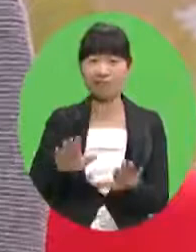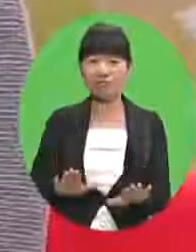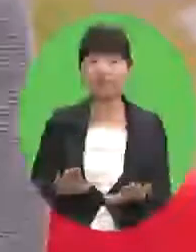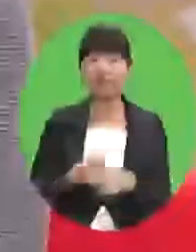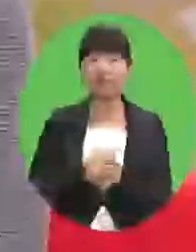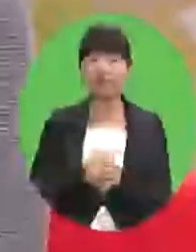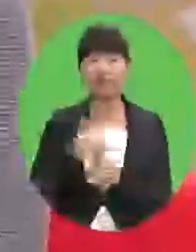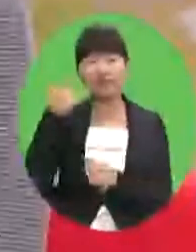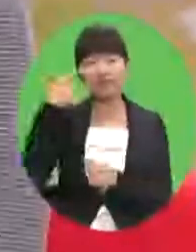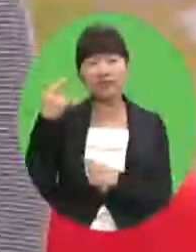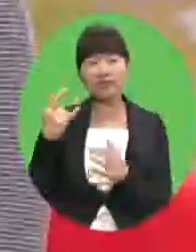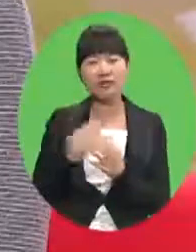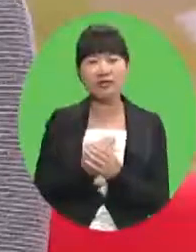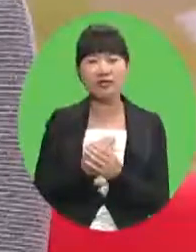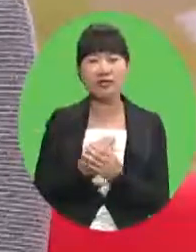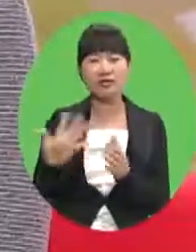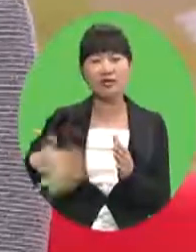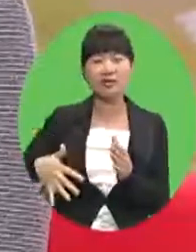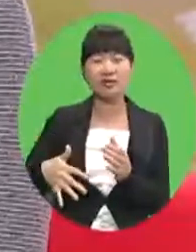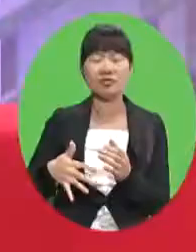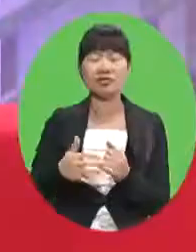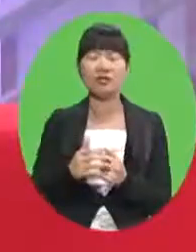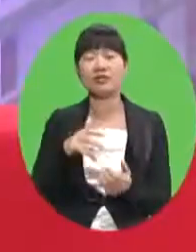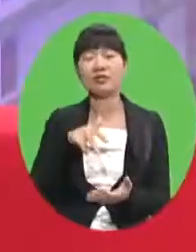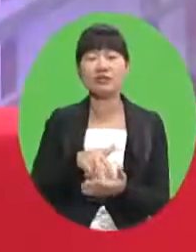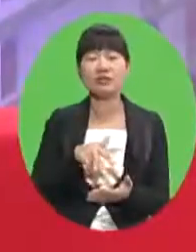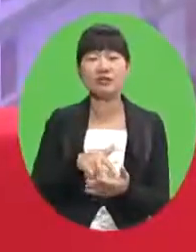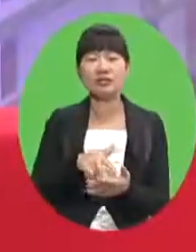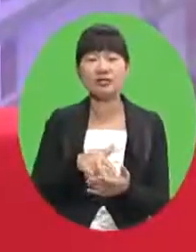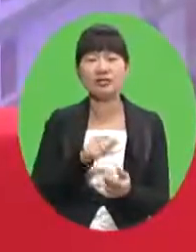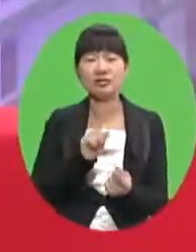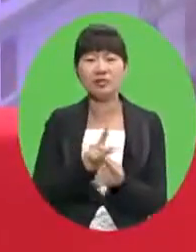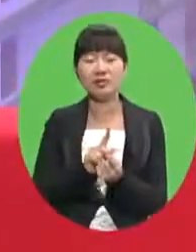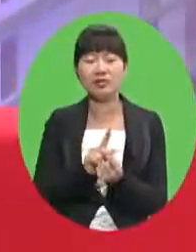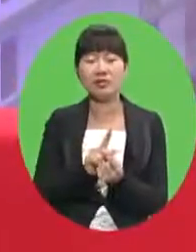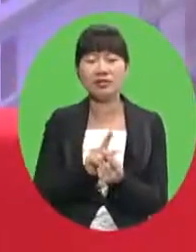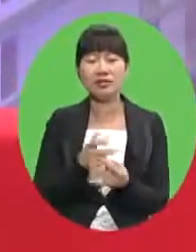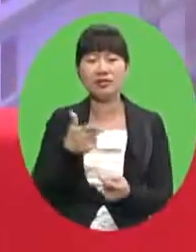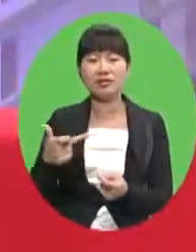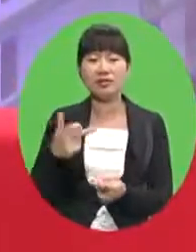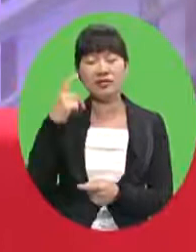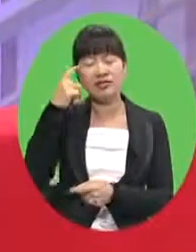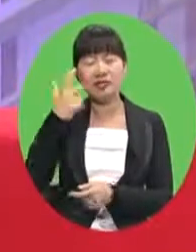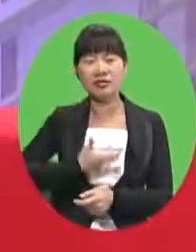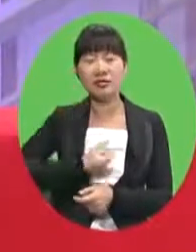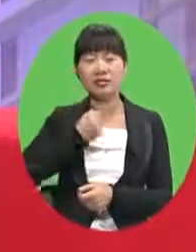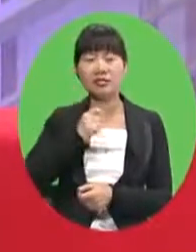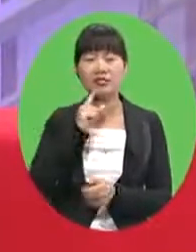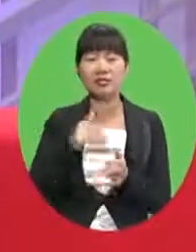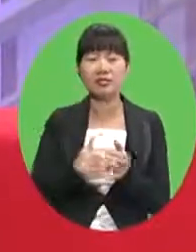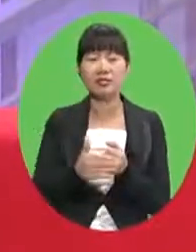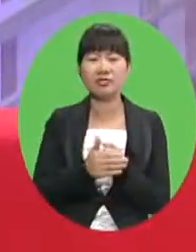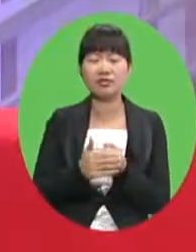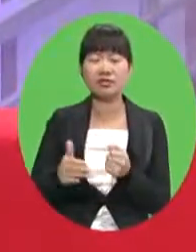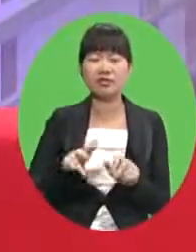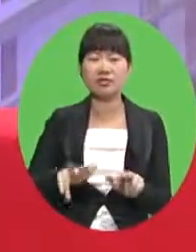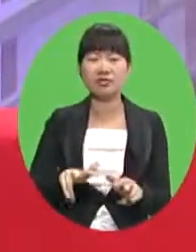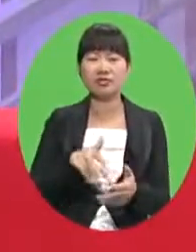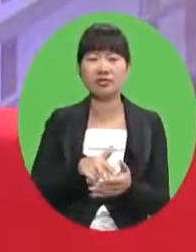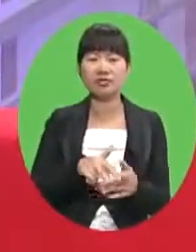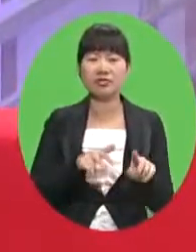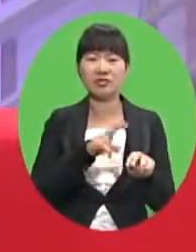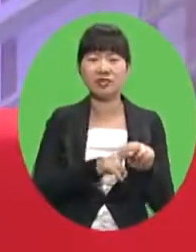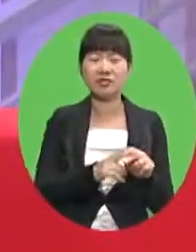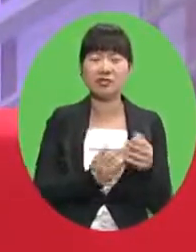아동기 트라우마는 이제 뇌가 완전히 완성되지 않은 상태에서 당하는 일종의 큰 정신적 충격이기 때문에 여파가 그냥 한